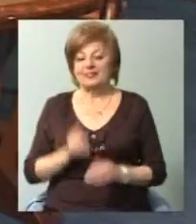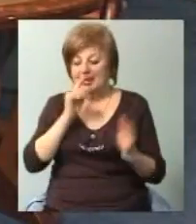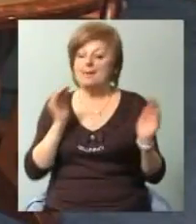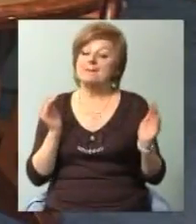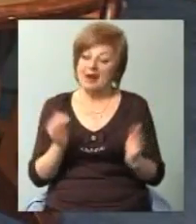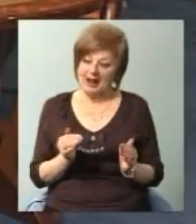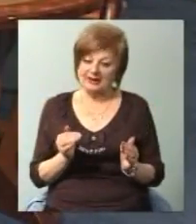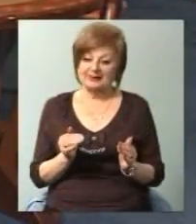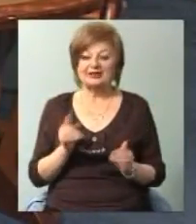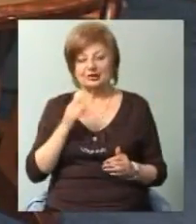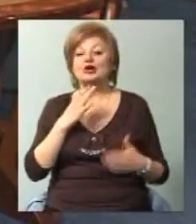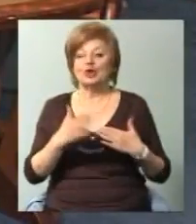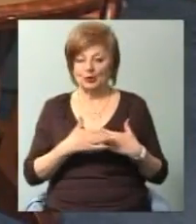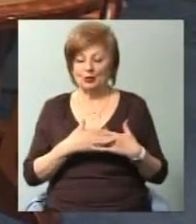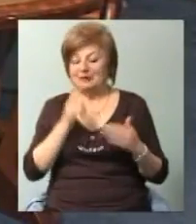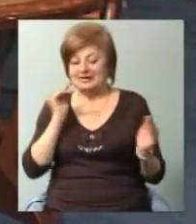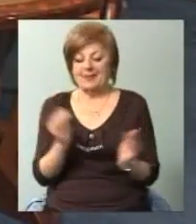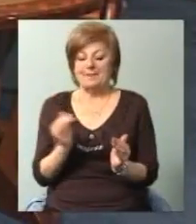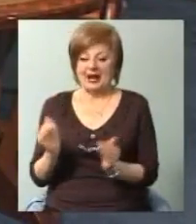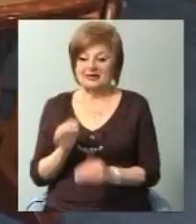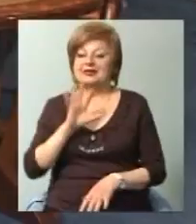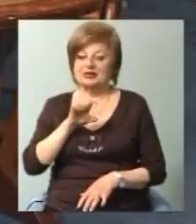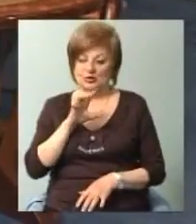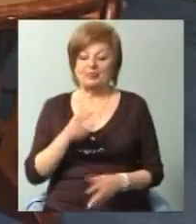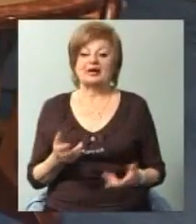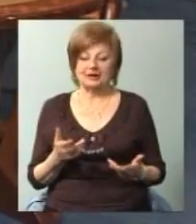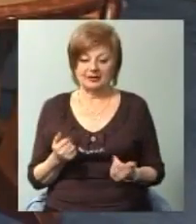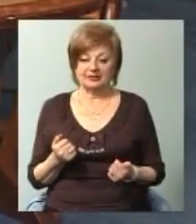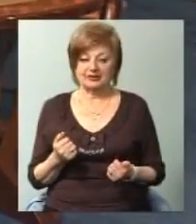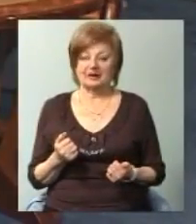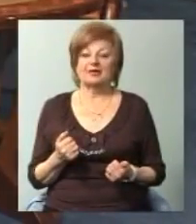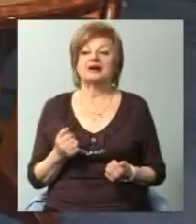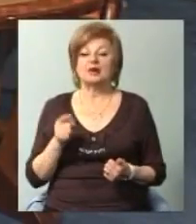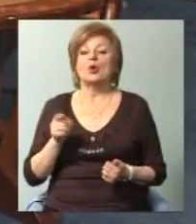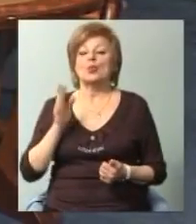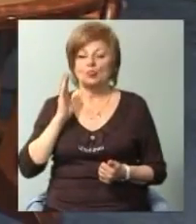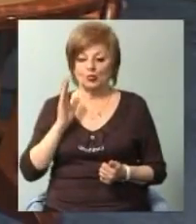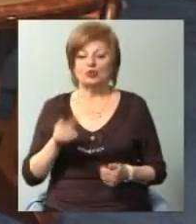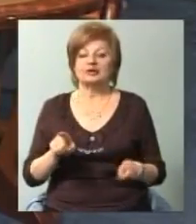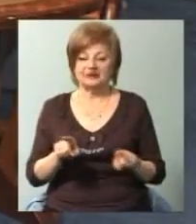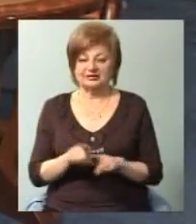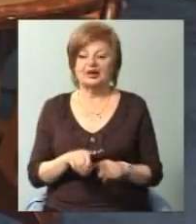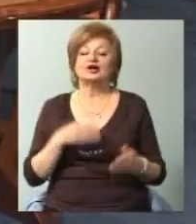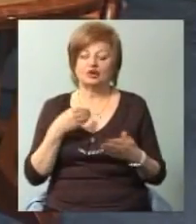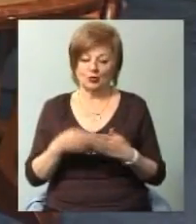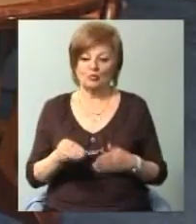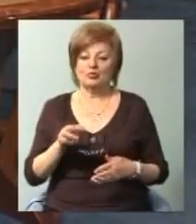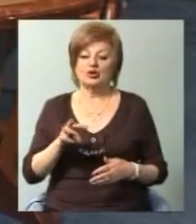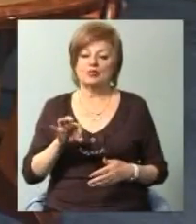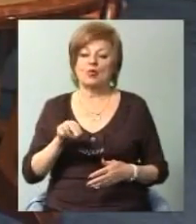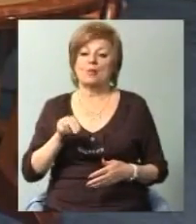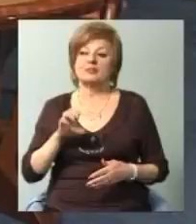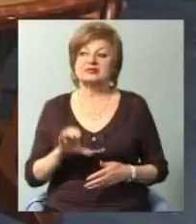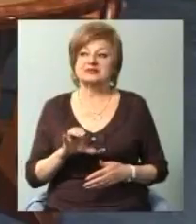Маленький. Так. Ти полюбляєш, я бачу, маленькі породи собачок, так? В тебе буде, напевно, нагода і також і придбати мопсика, можливо, ще якусь